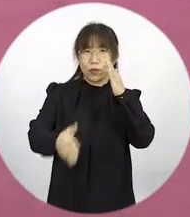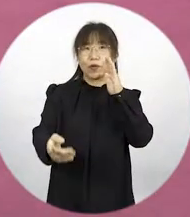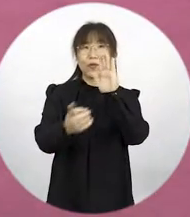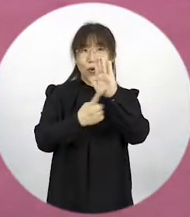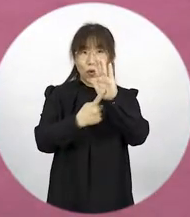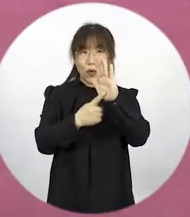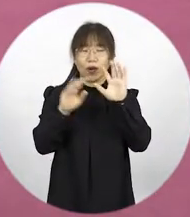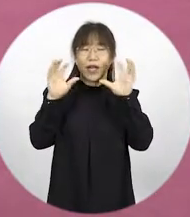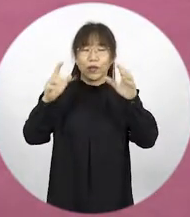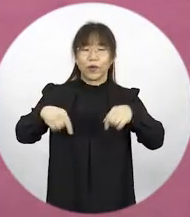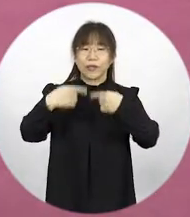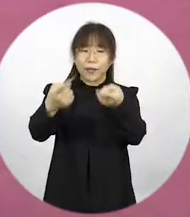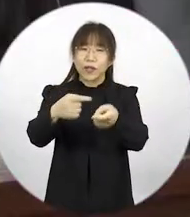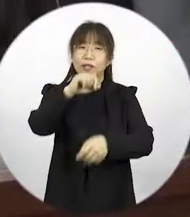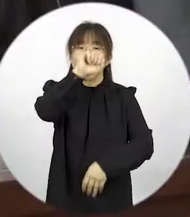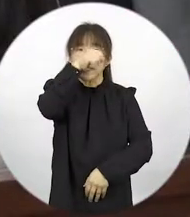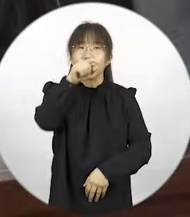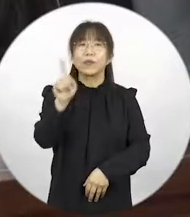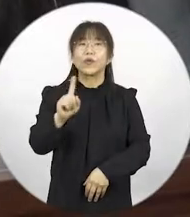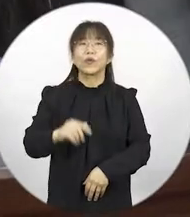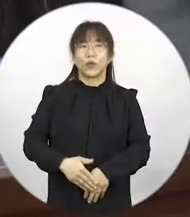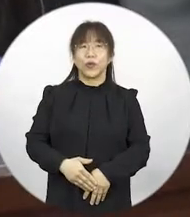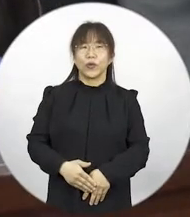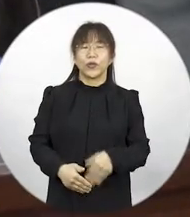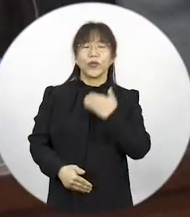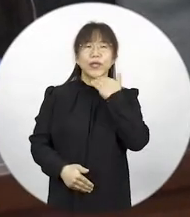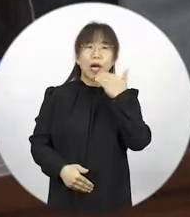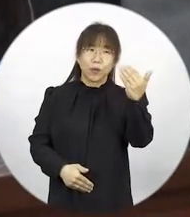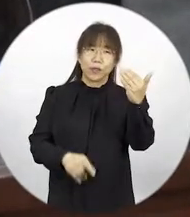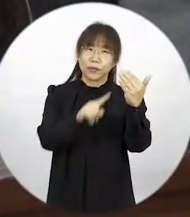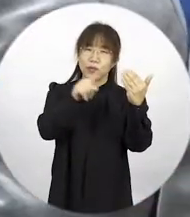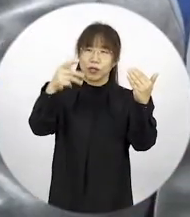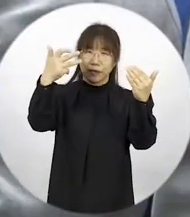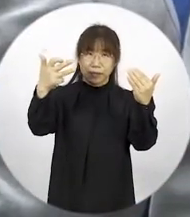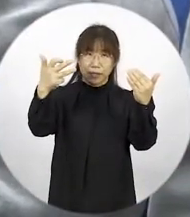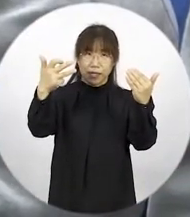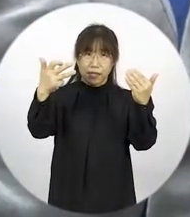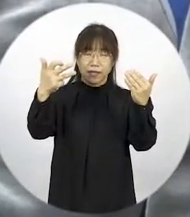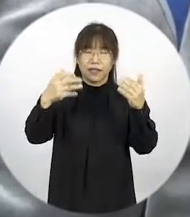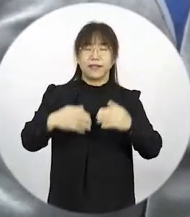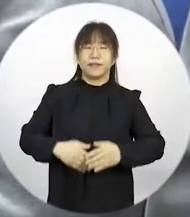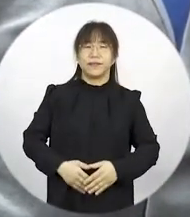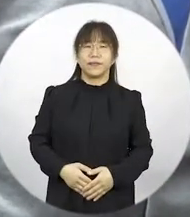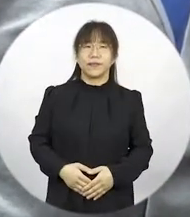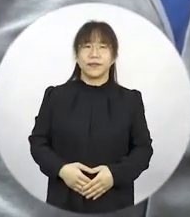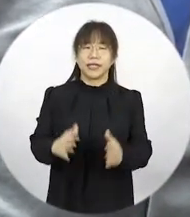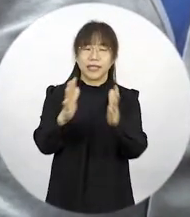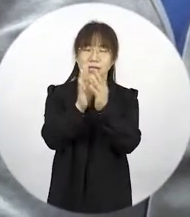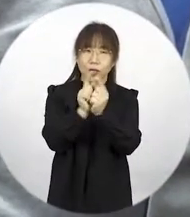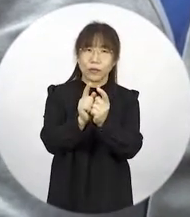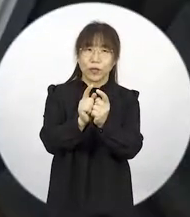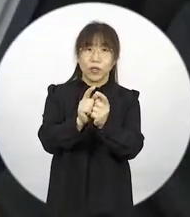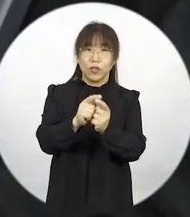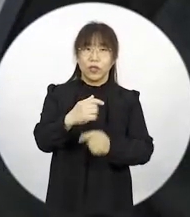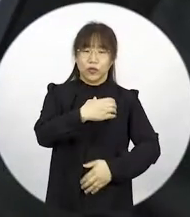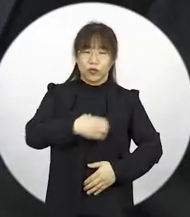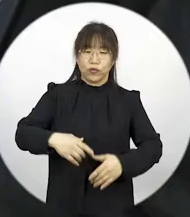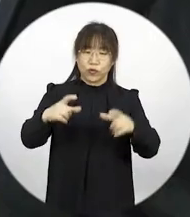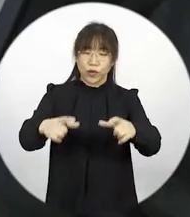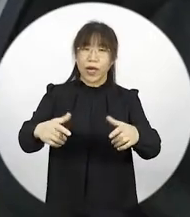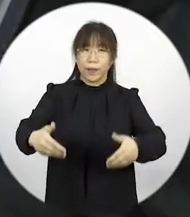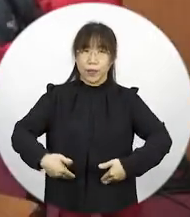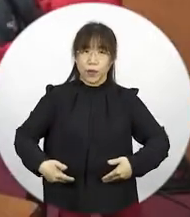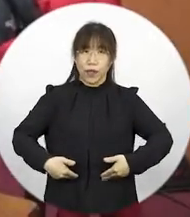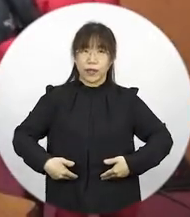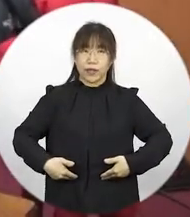아동참여 예산제는 만 9세부터 만 18세 미만 아동과 청소년들이 직접 구에 필요한 사업을 제안하고 예산